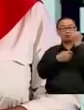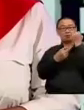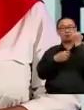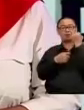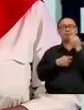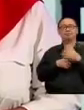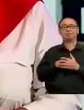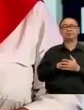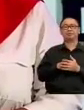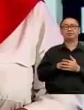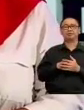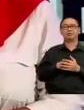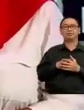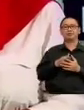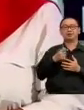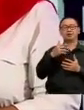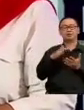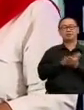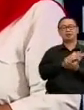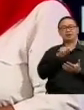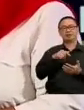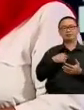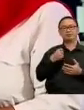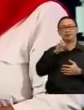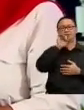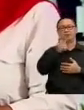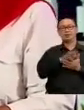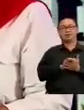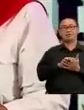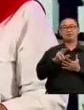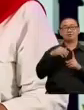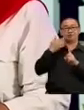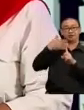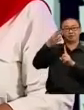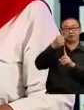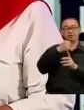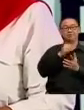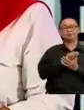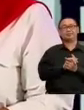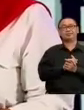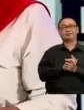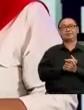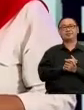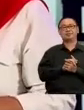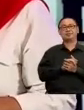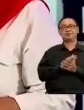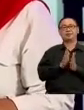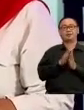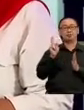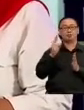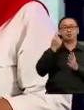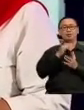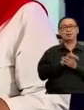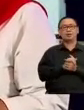juga pendalaman materi. Selain itu juga yang terlihat di sini adalah adanya pembatasan undangan, di mana untuk di ruangan ini memang hanya